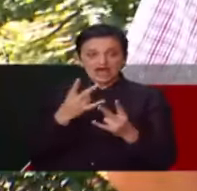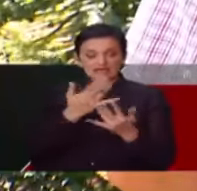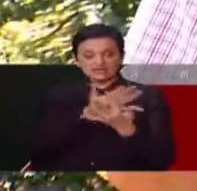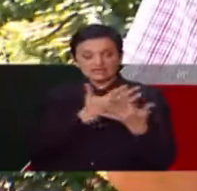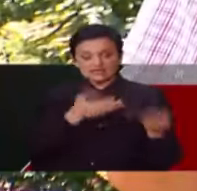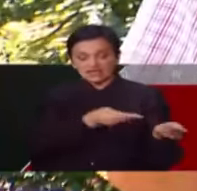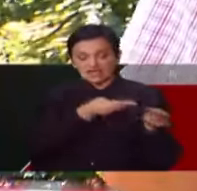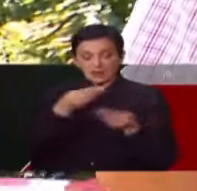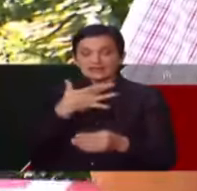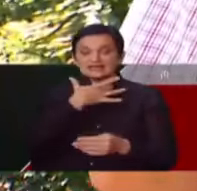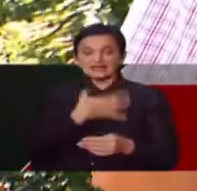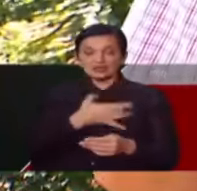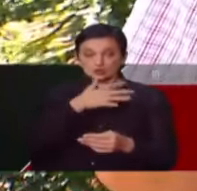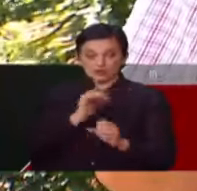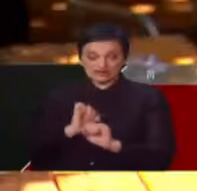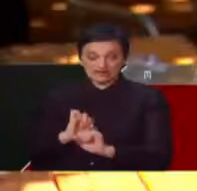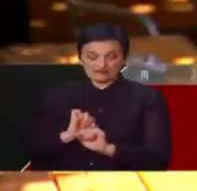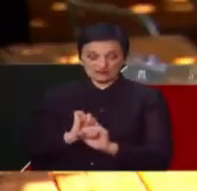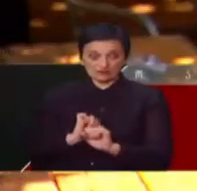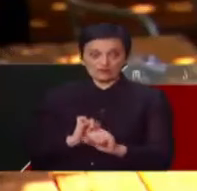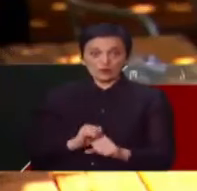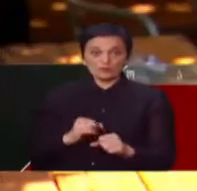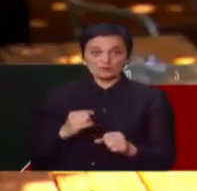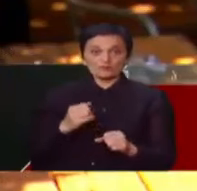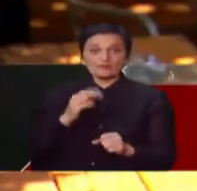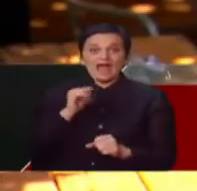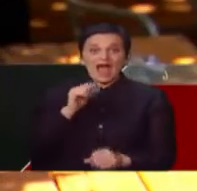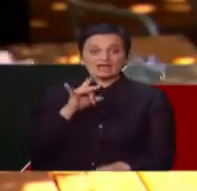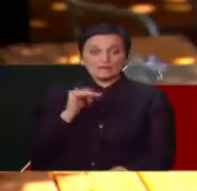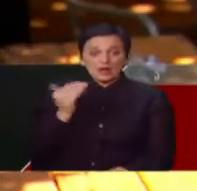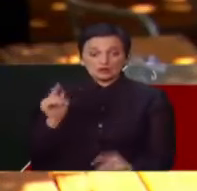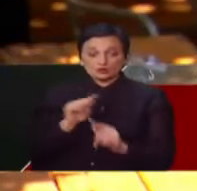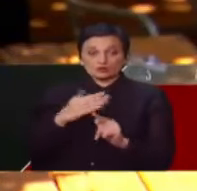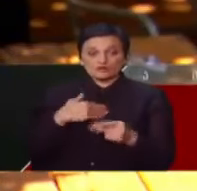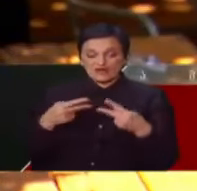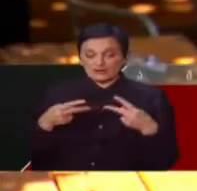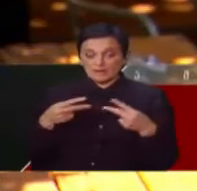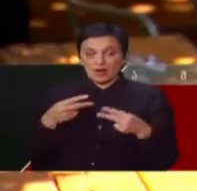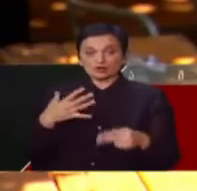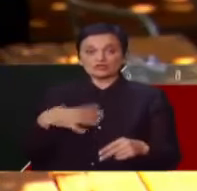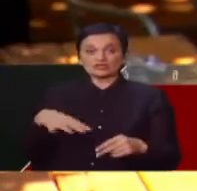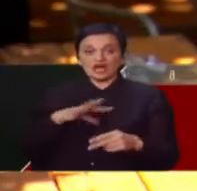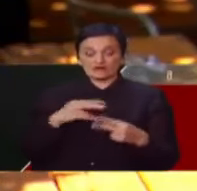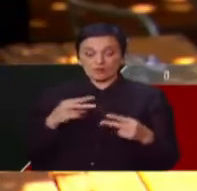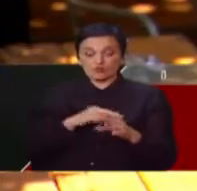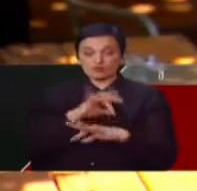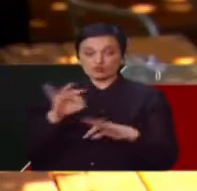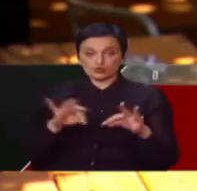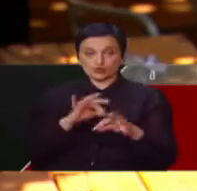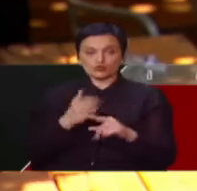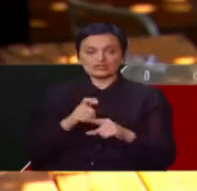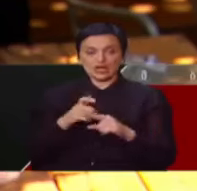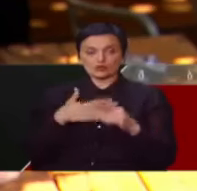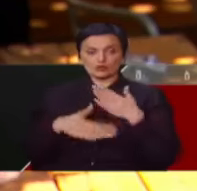ექსპონატები კრიზისის დროს და დავიცვათ ისინი. ვიქტორია და ალბერტის მუზეუმი გახლავთ ჩვენი პარტნიორი, იკომ საქართველოს პარტნიორი ამ პროექტში და